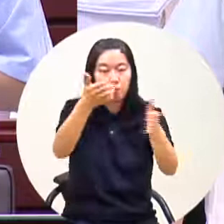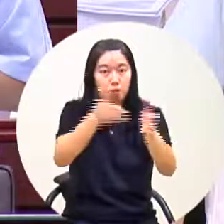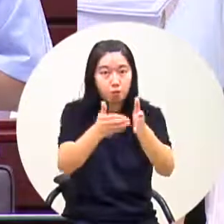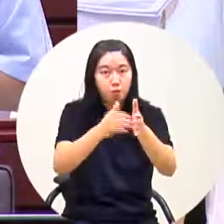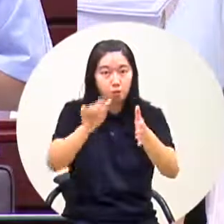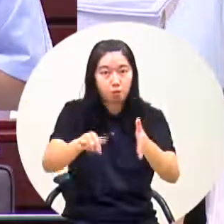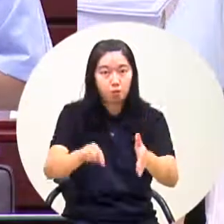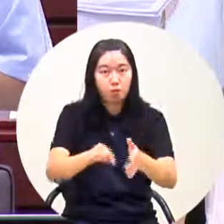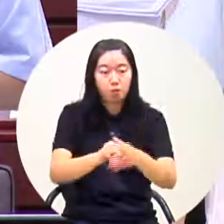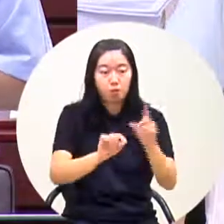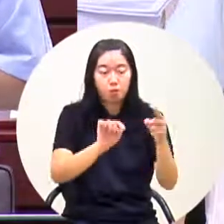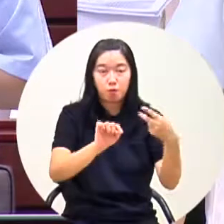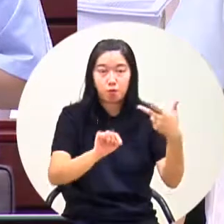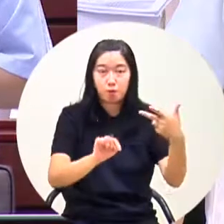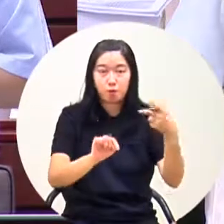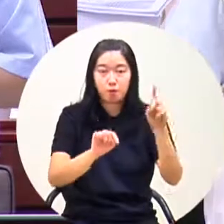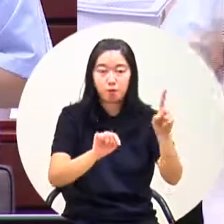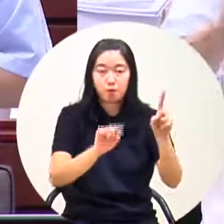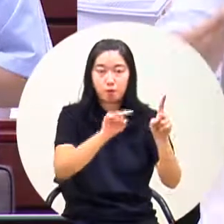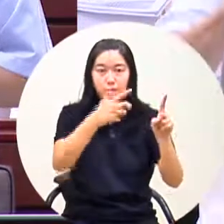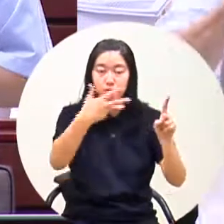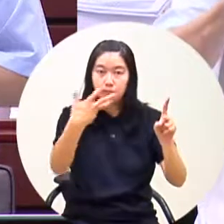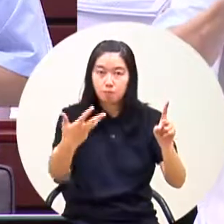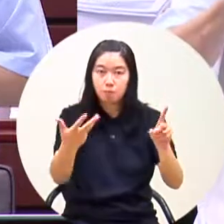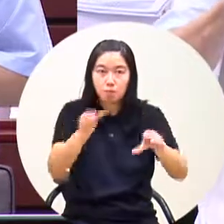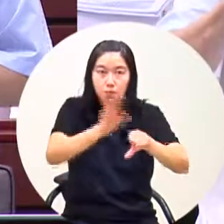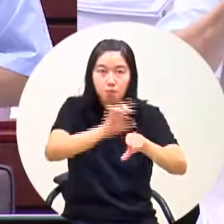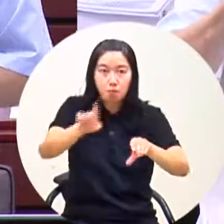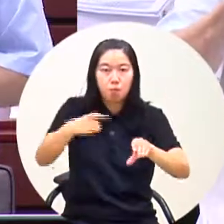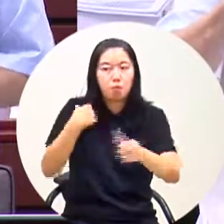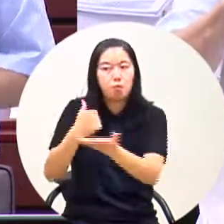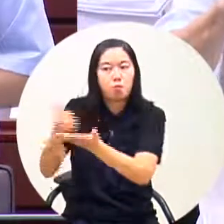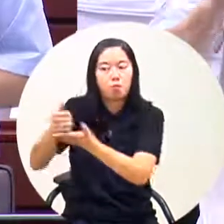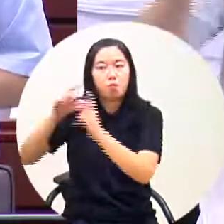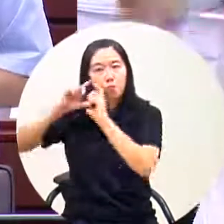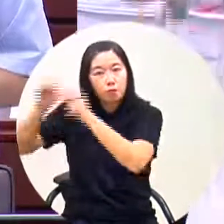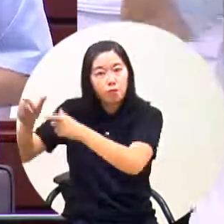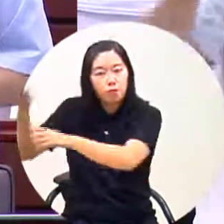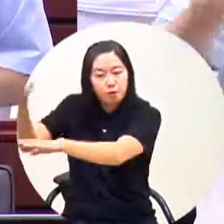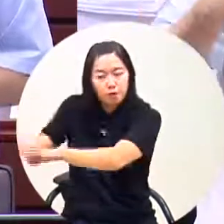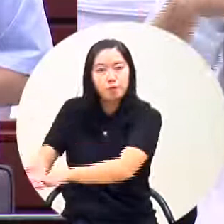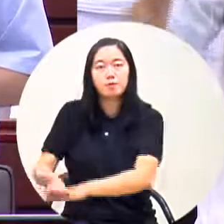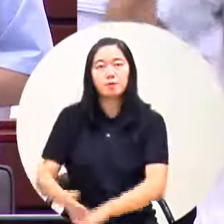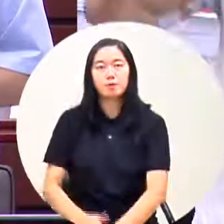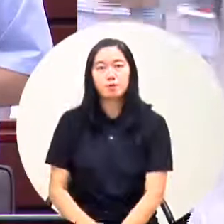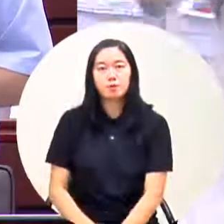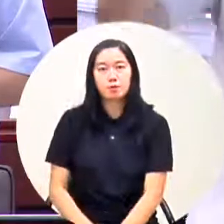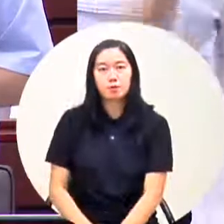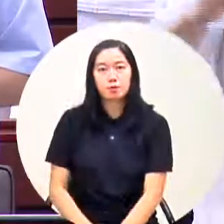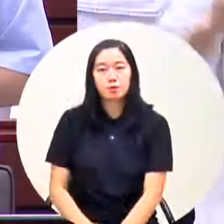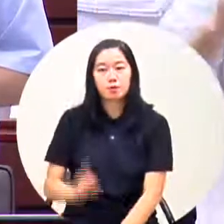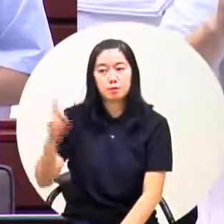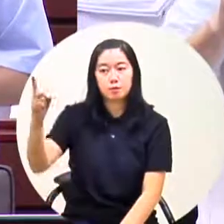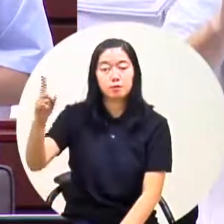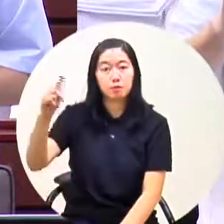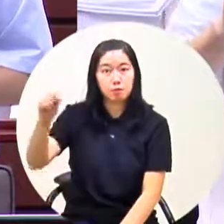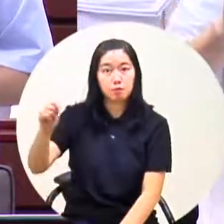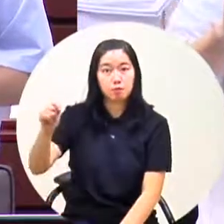的底渣再生力量。 就是我拄仔讲安尼问题嘛， 是， 伊一栋粪扫台，伊敢爱车一